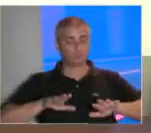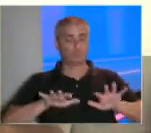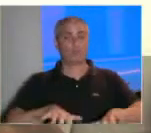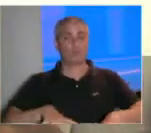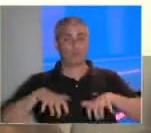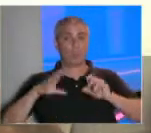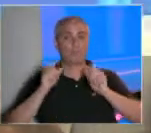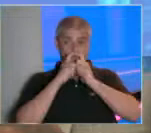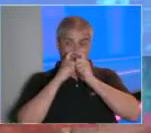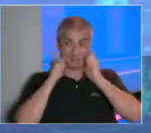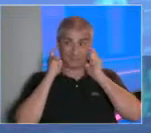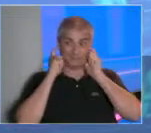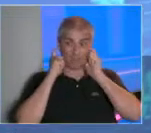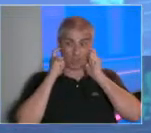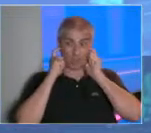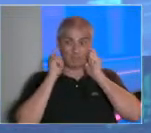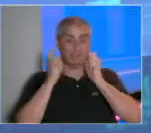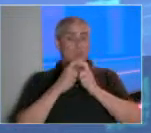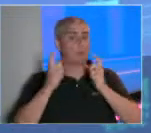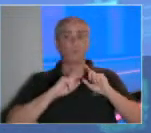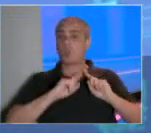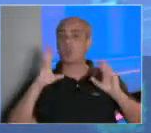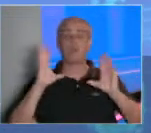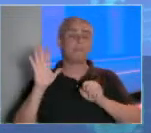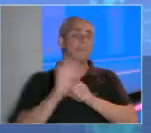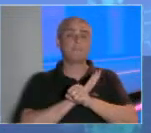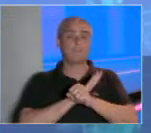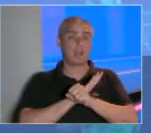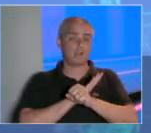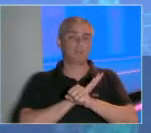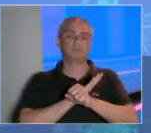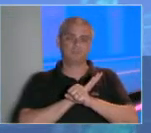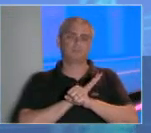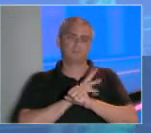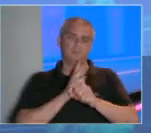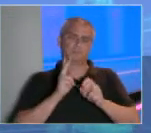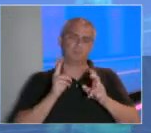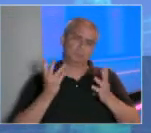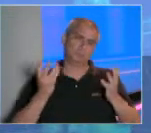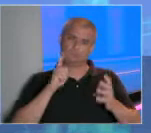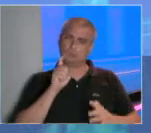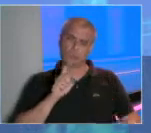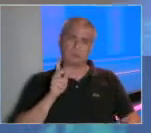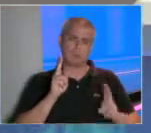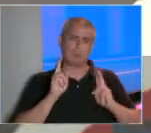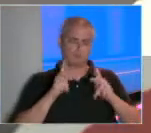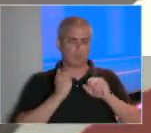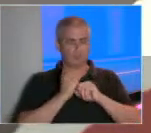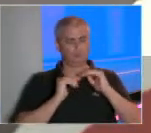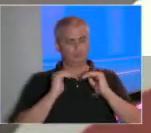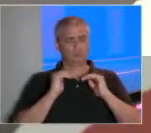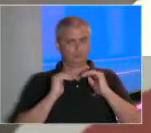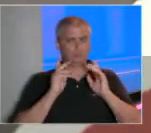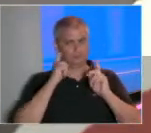באולם עם מסכות והאולמות לא יהיו מלאים, אני חושב שזה שיווי משקל